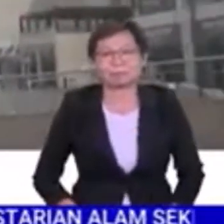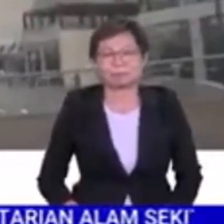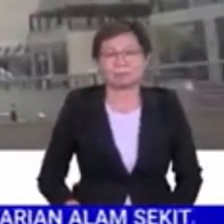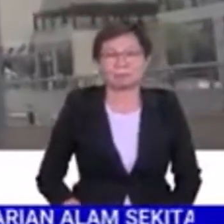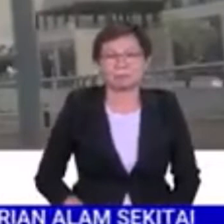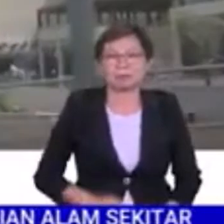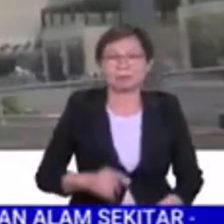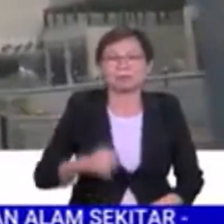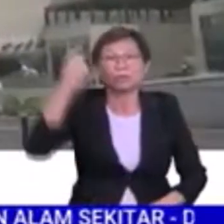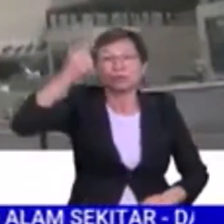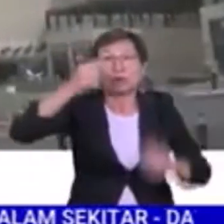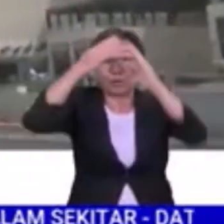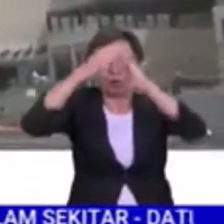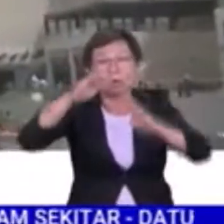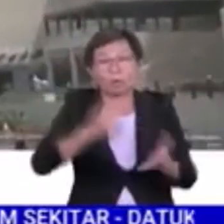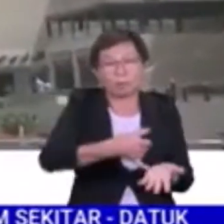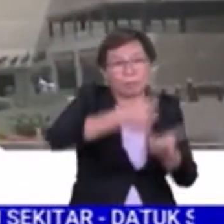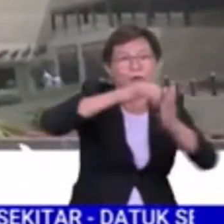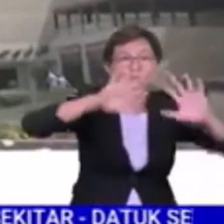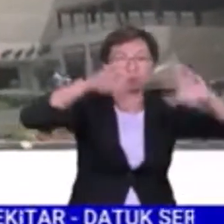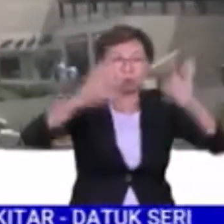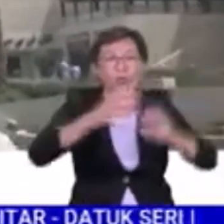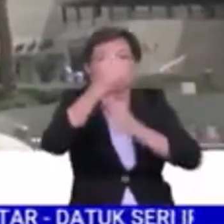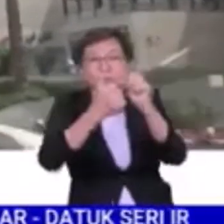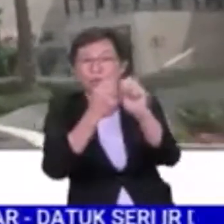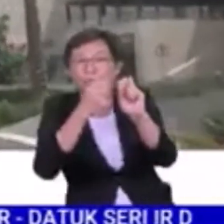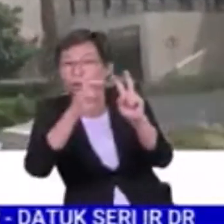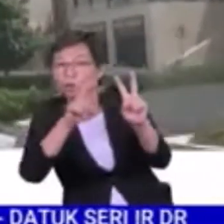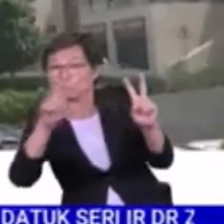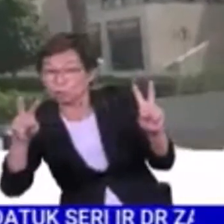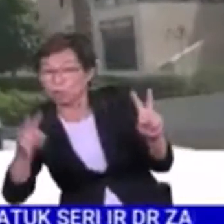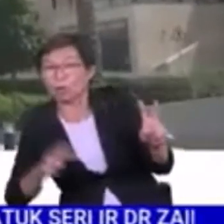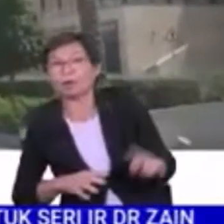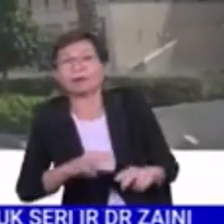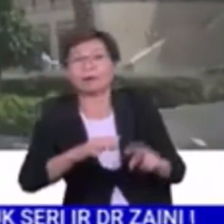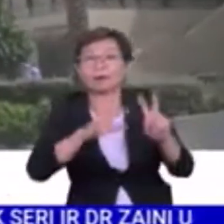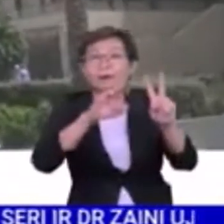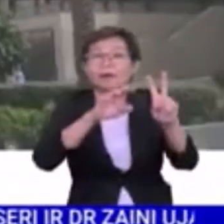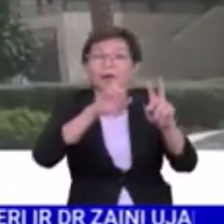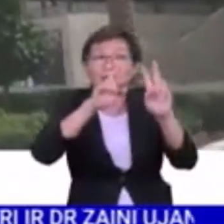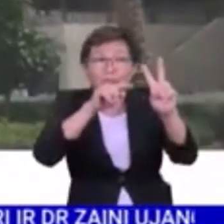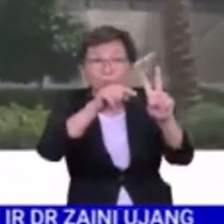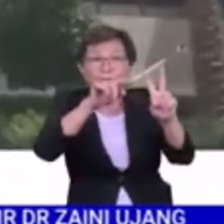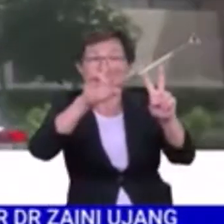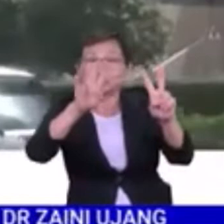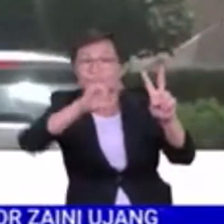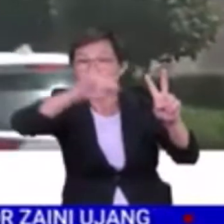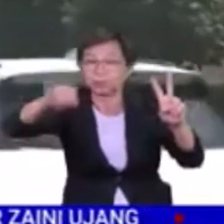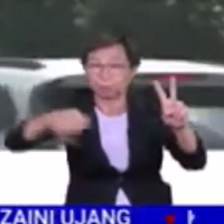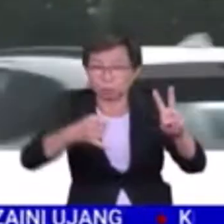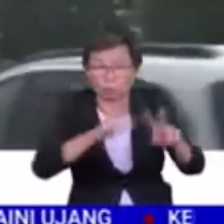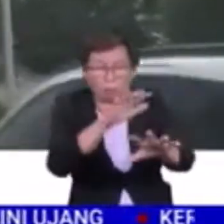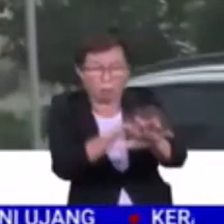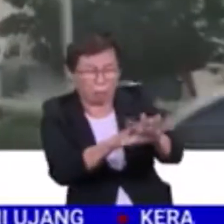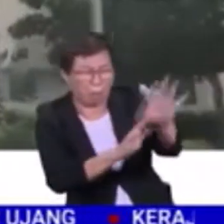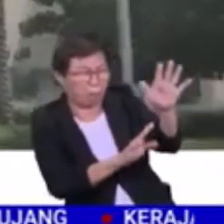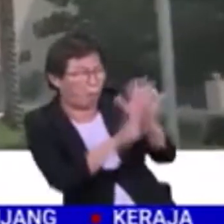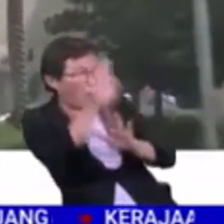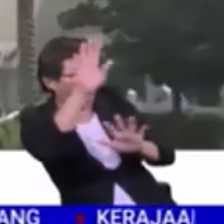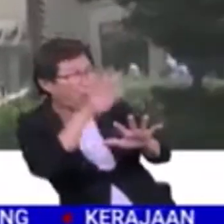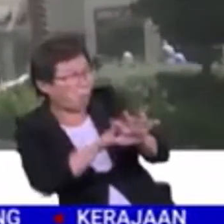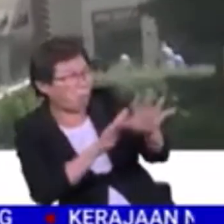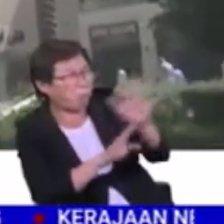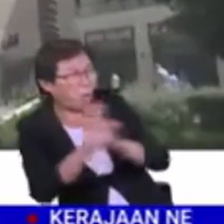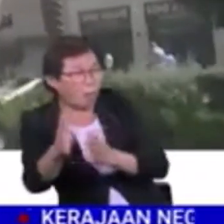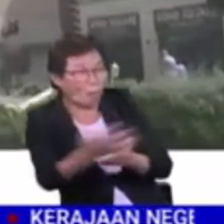Selaku tuan rumah Piala Dunia November ini, Qatar yang mempunyai 27 juta penduduk terus pesat membangun, malah